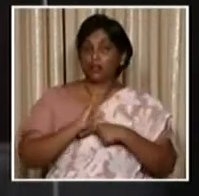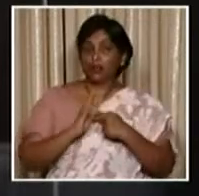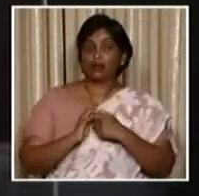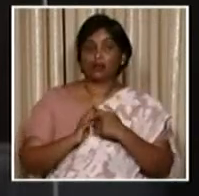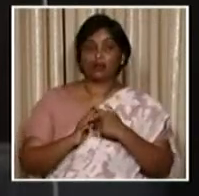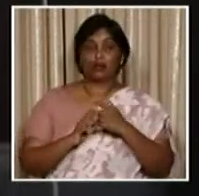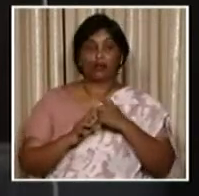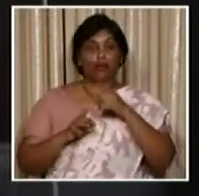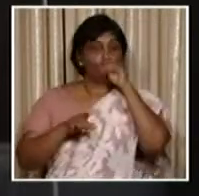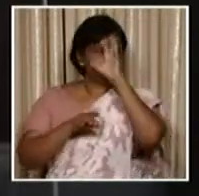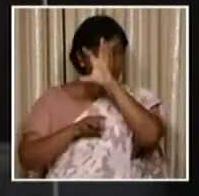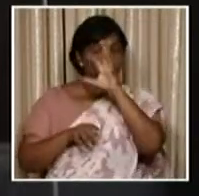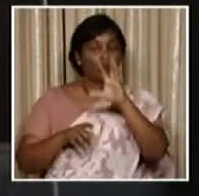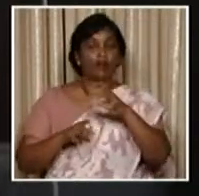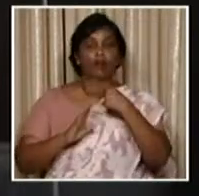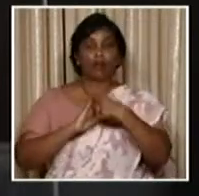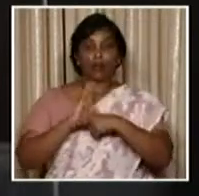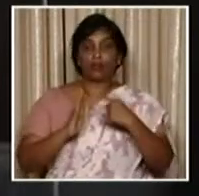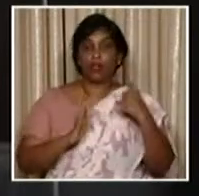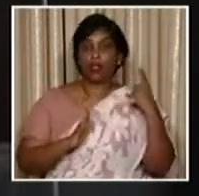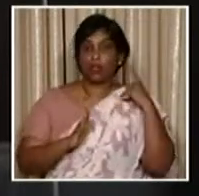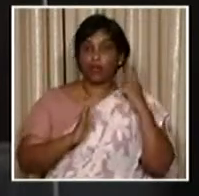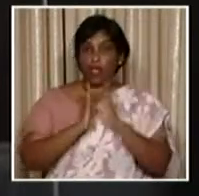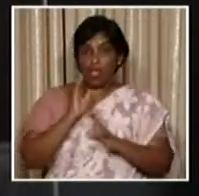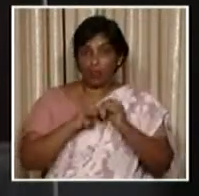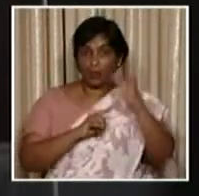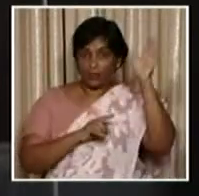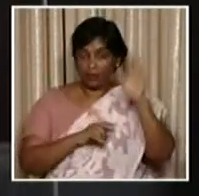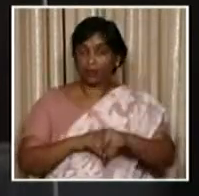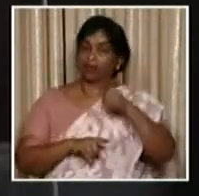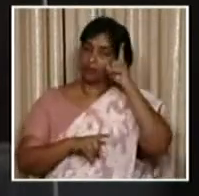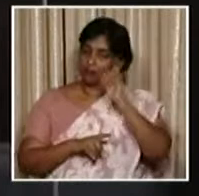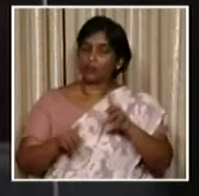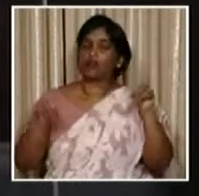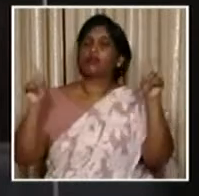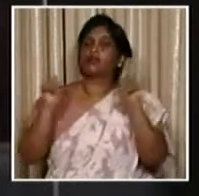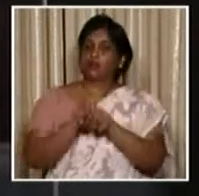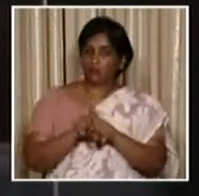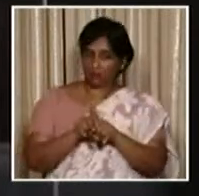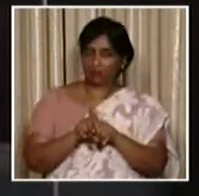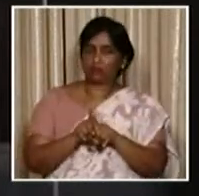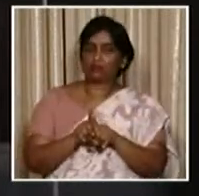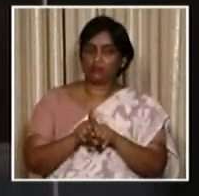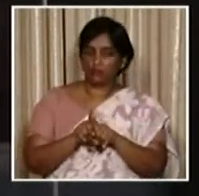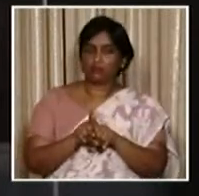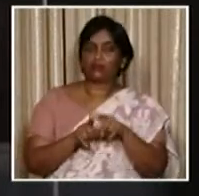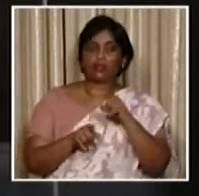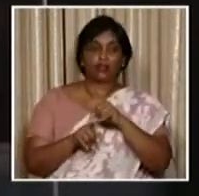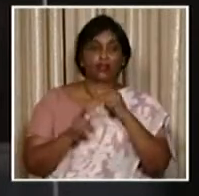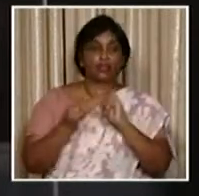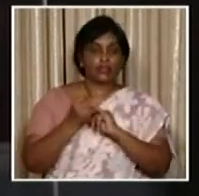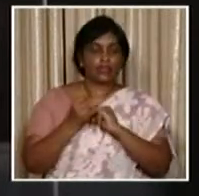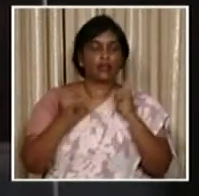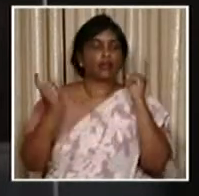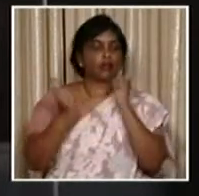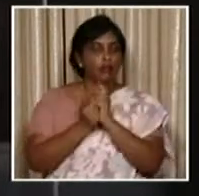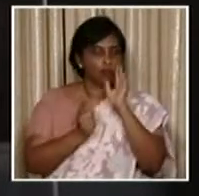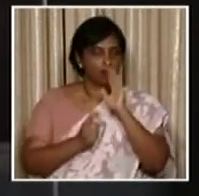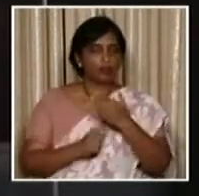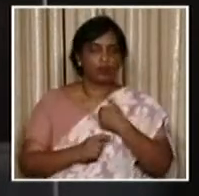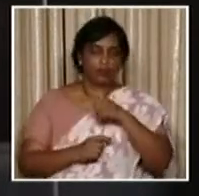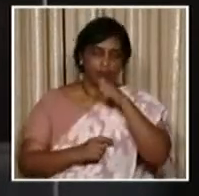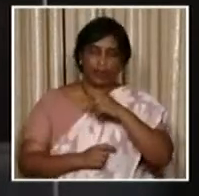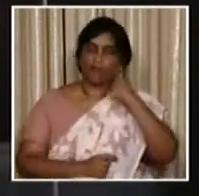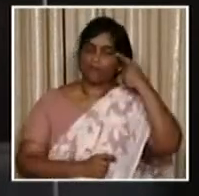ඩිෆෙන්ස් ඇටැචි රටේ ආරක්ෂකයම තියෙනවා නම් අනිවාර්යෙන් ඇවිල්ලා හම්බ වෙනවා. ඔව්. ඒක නිසා සැලේ හම්බුණා කියන එක අපි